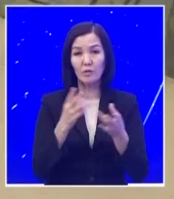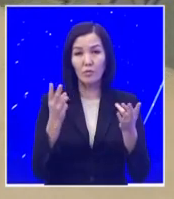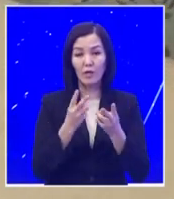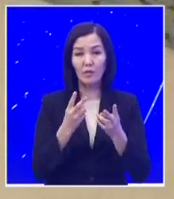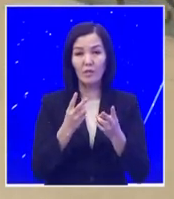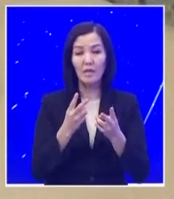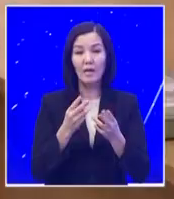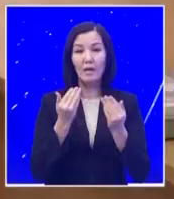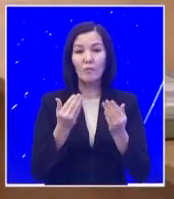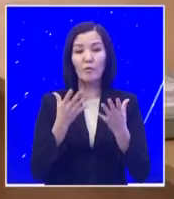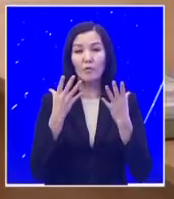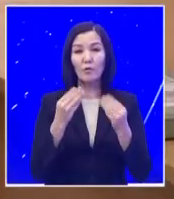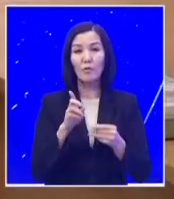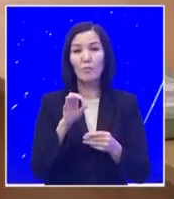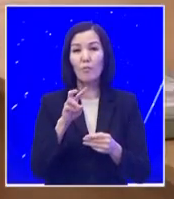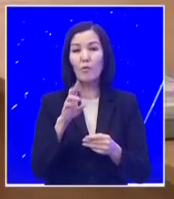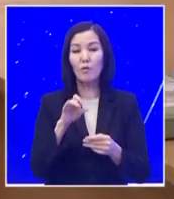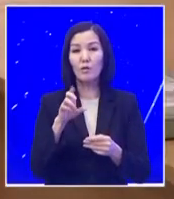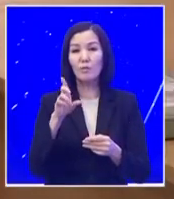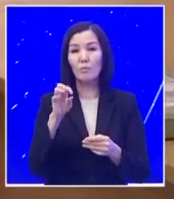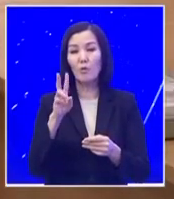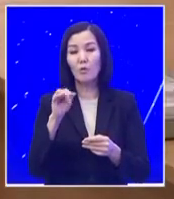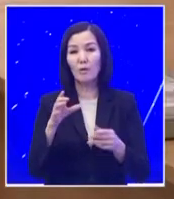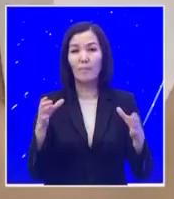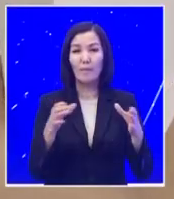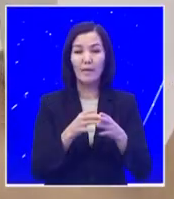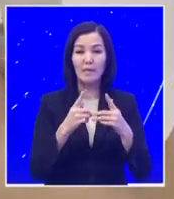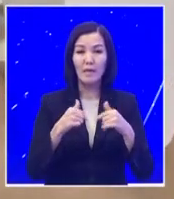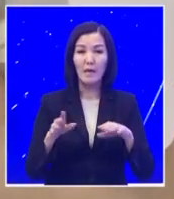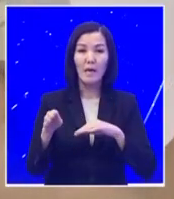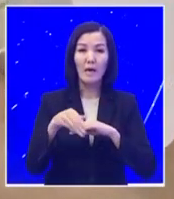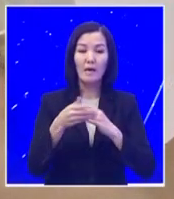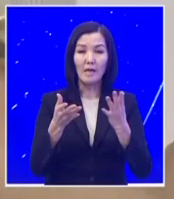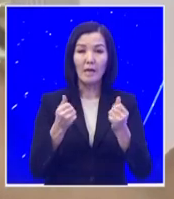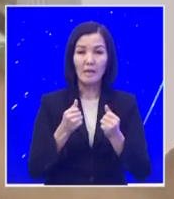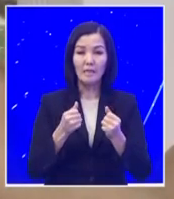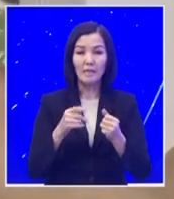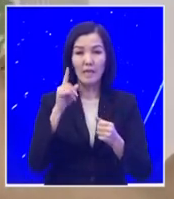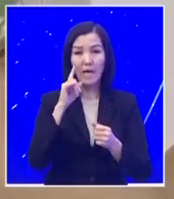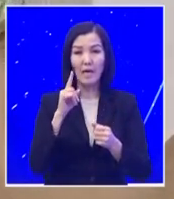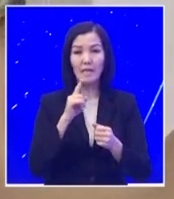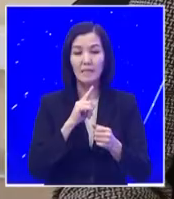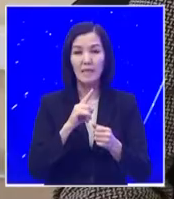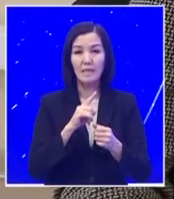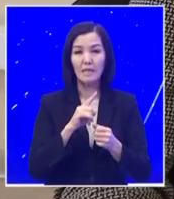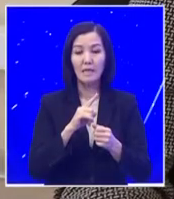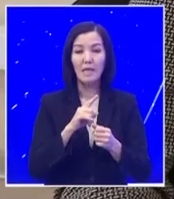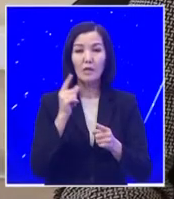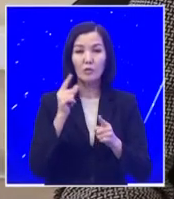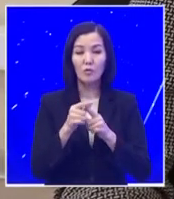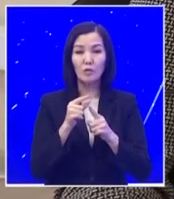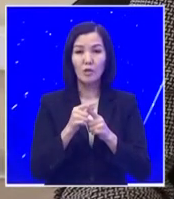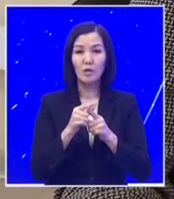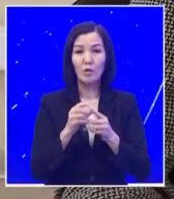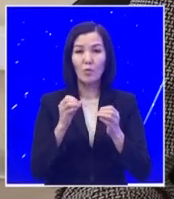ел аузынан түспейтін «Болыс болдым мінекей», «Партия құрып паралған» сынды өлеңдері, қазақ болмысының бағдаршамы болған қара сөздері дәл